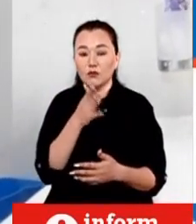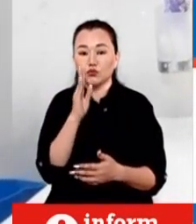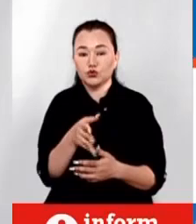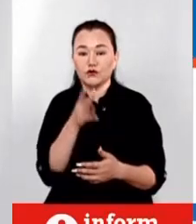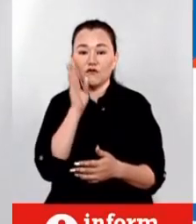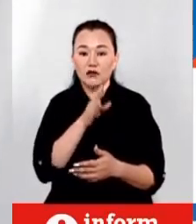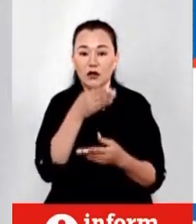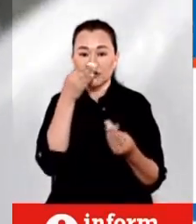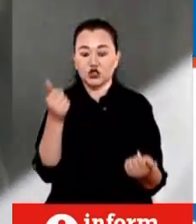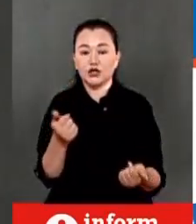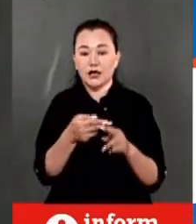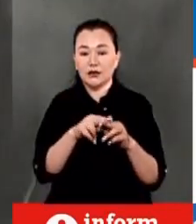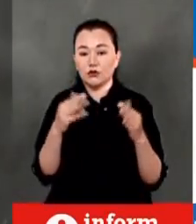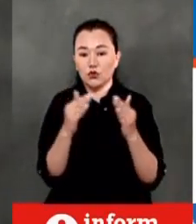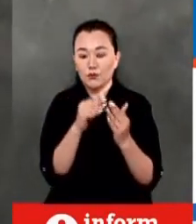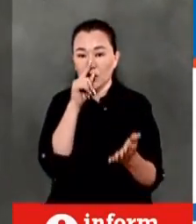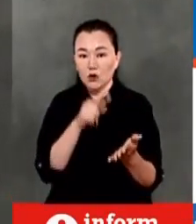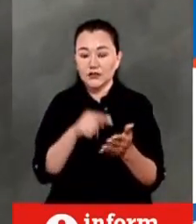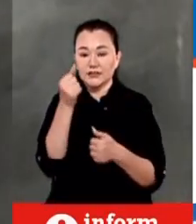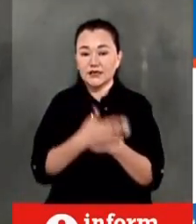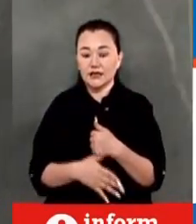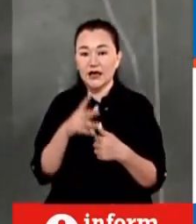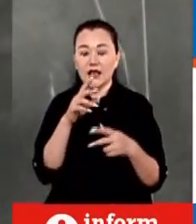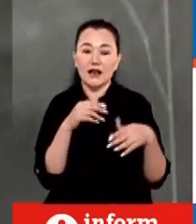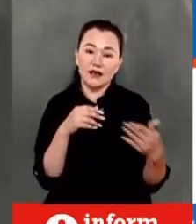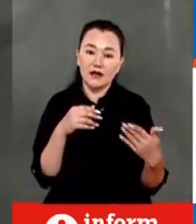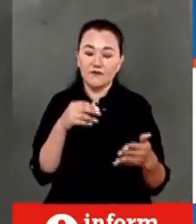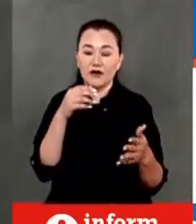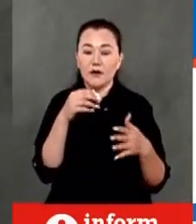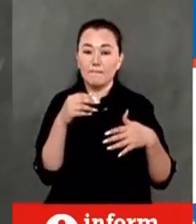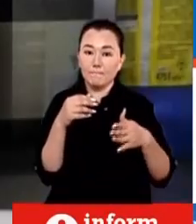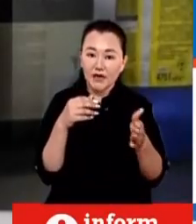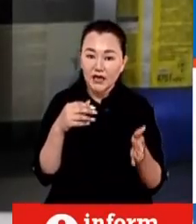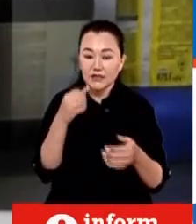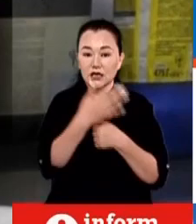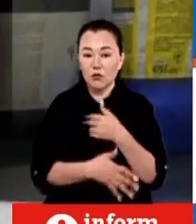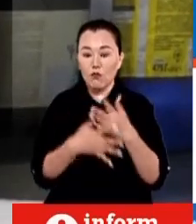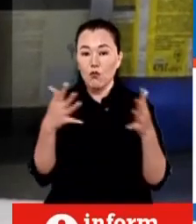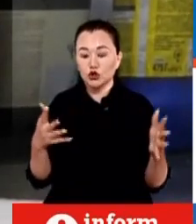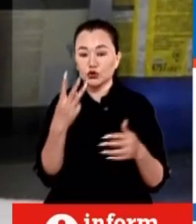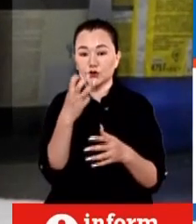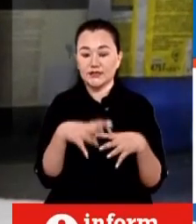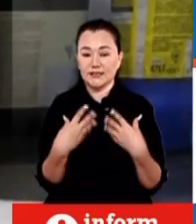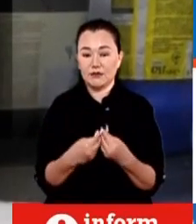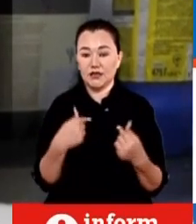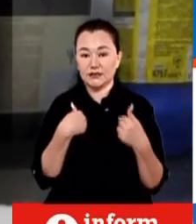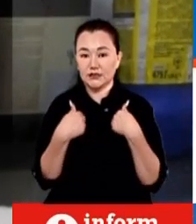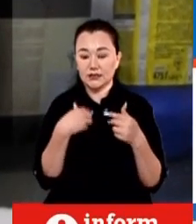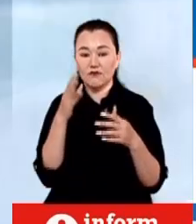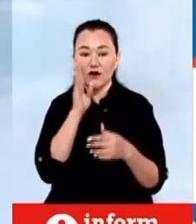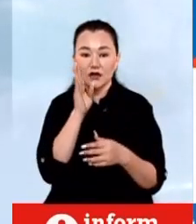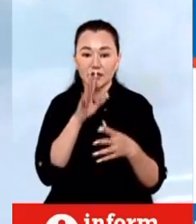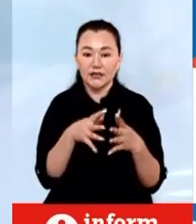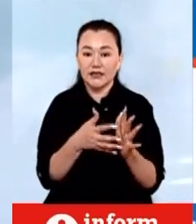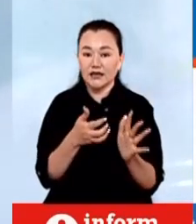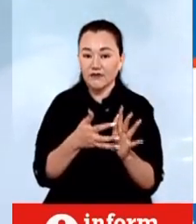отсутствовать вода. А этот дом находится в центре левого берега столицы. Здесь уже около полугода больше 300 семей испытывают дефицит питьевой воды.